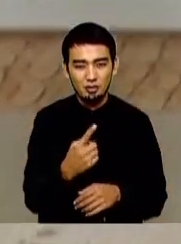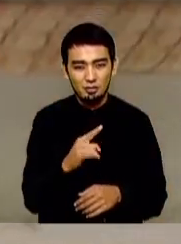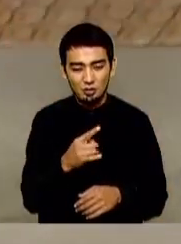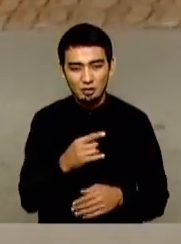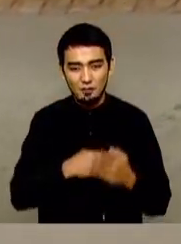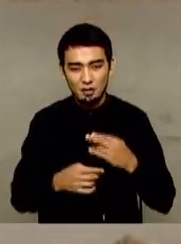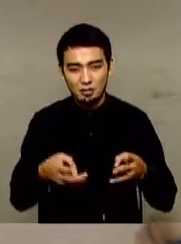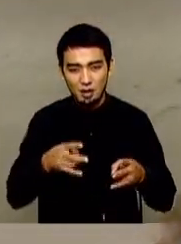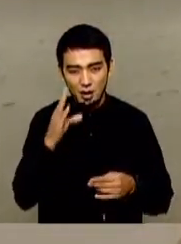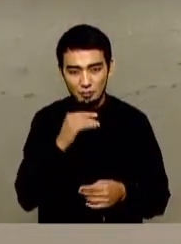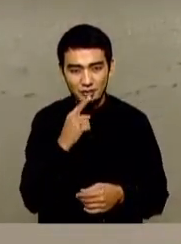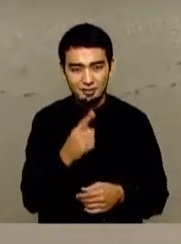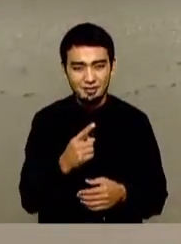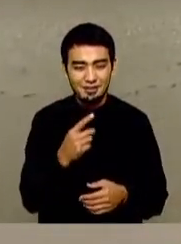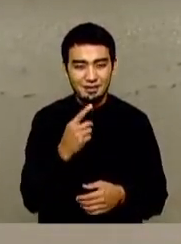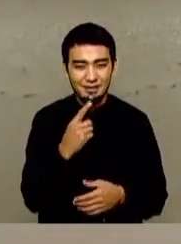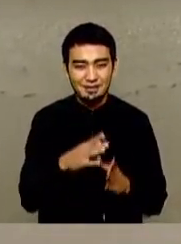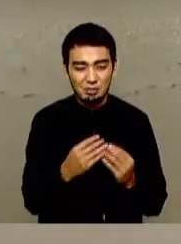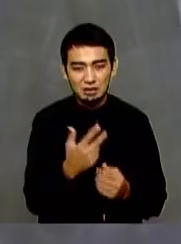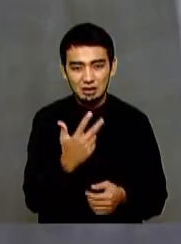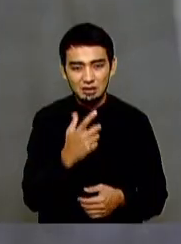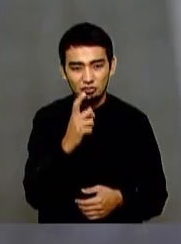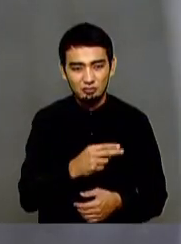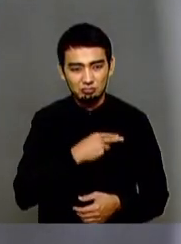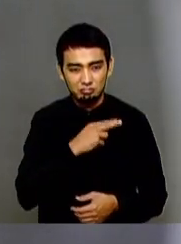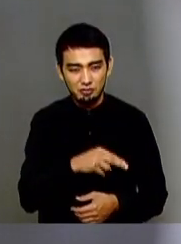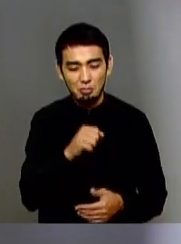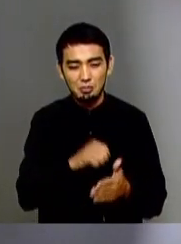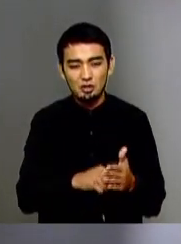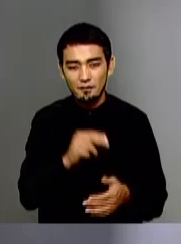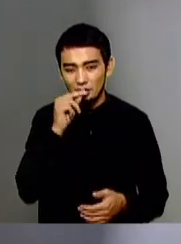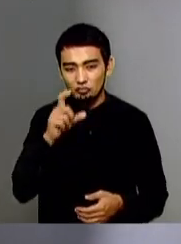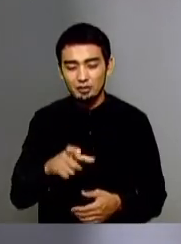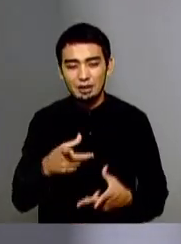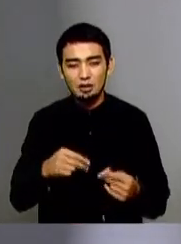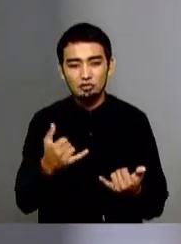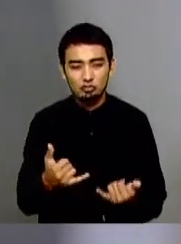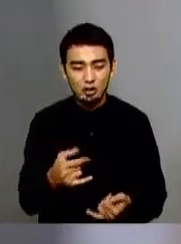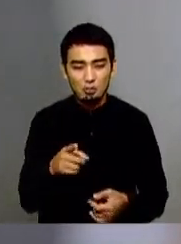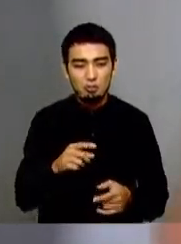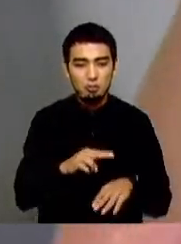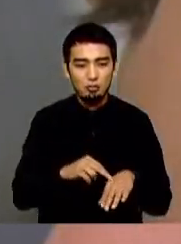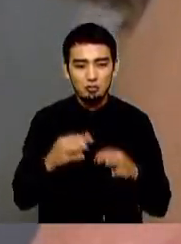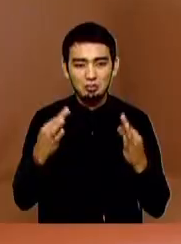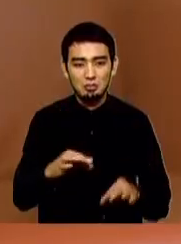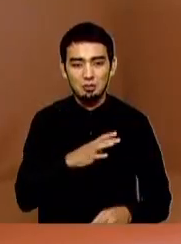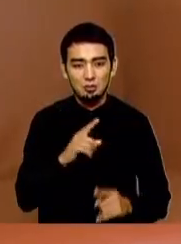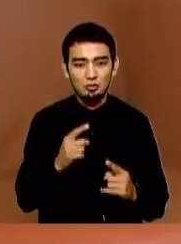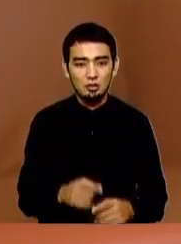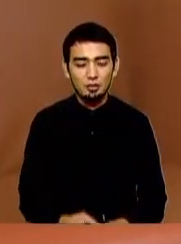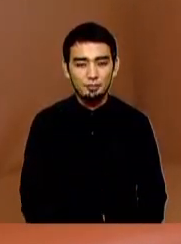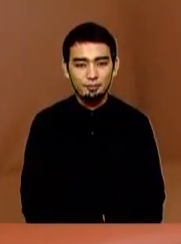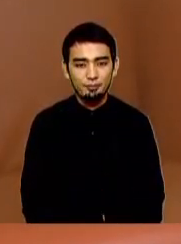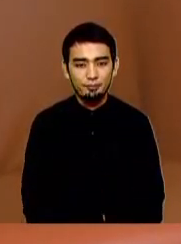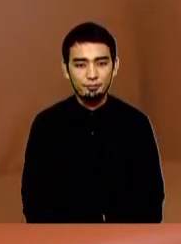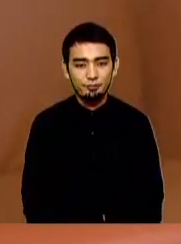қалуына, бір әулеттің үш бірдей адамының өліміне себепші болған күдікті қазір қайда жүр? Полиция оны неге босата салған? Қырғызстан